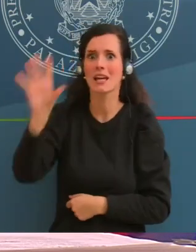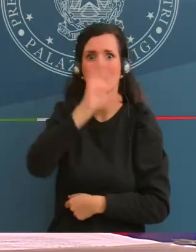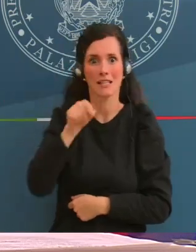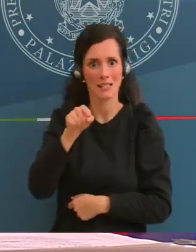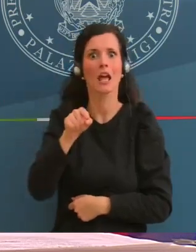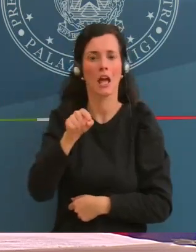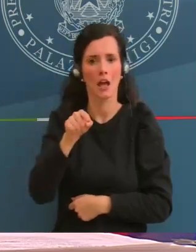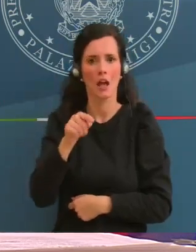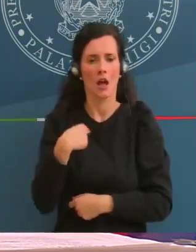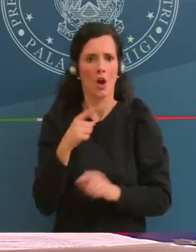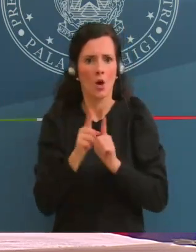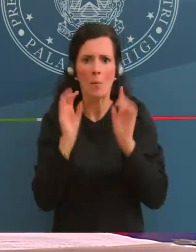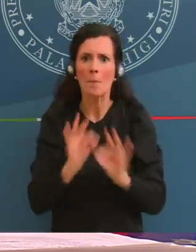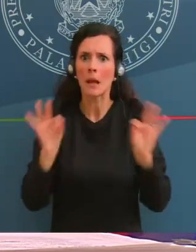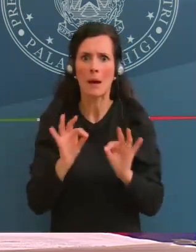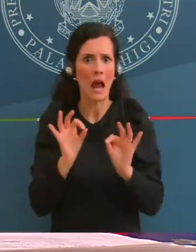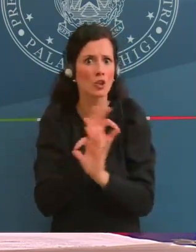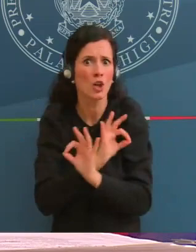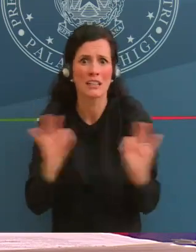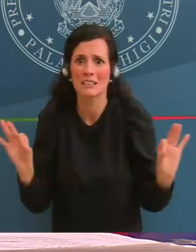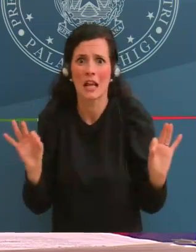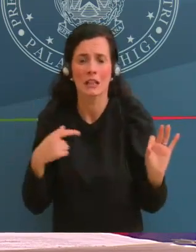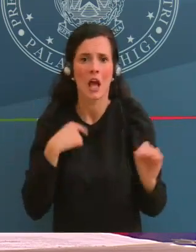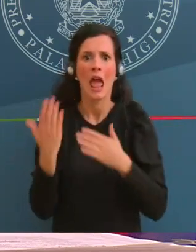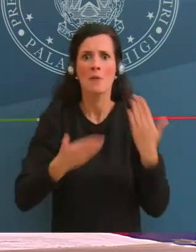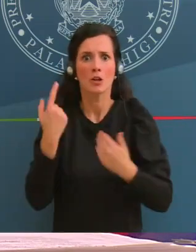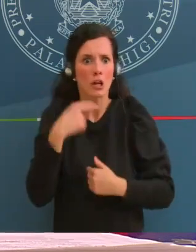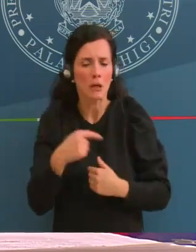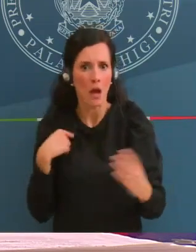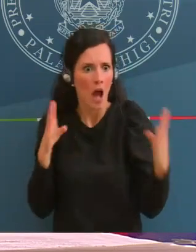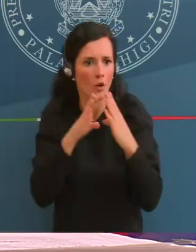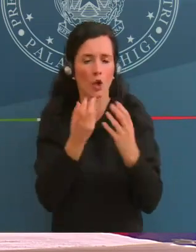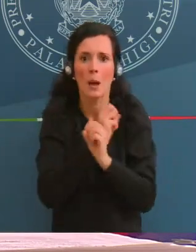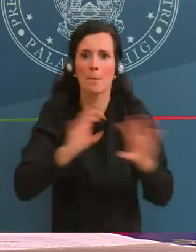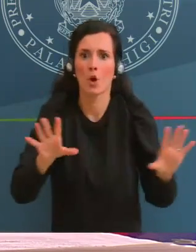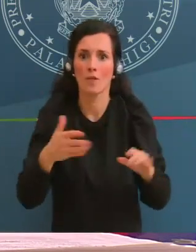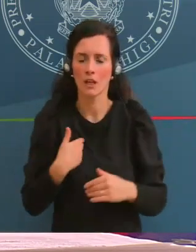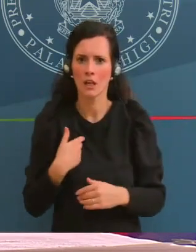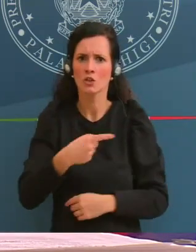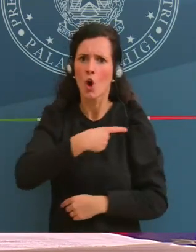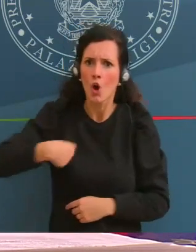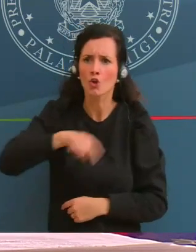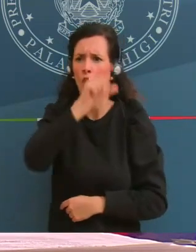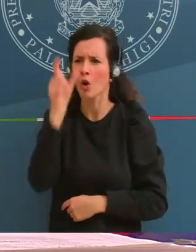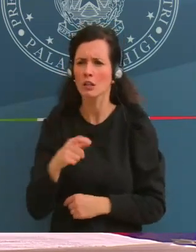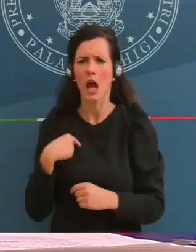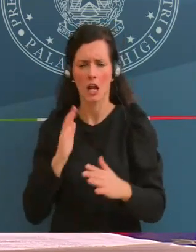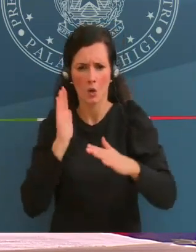con tutto il paese abbiamo affrontato un grande impegno e determinazione i miei ministri sono i migliori